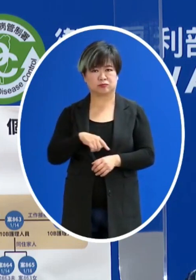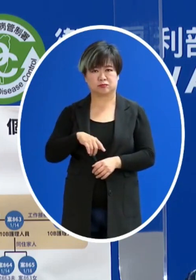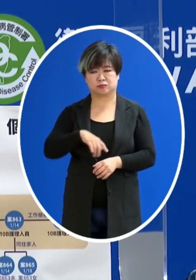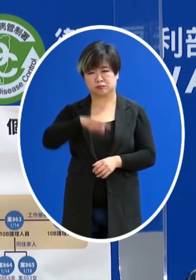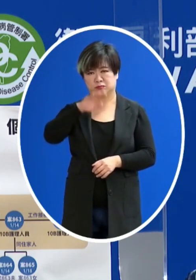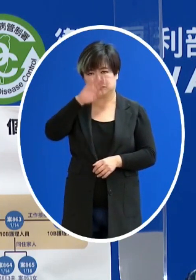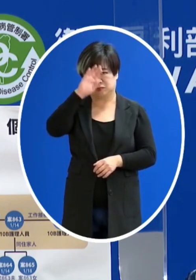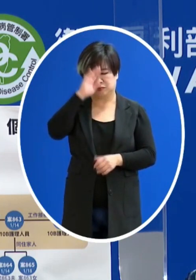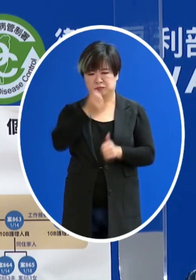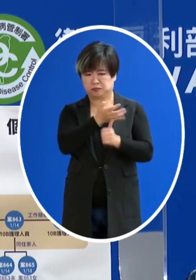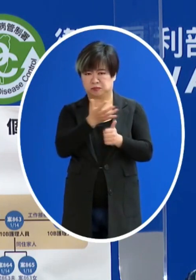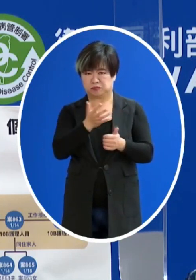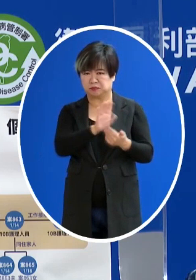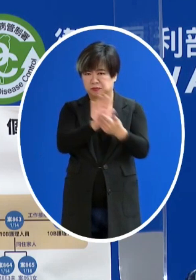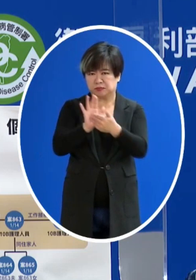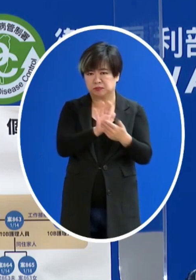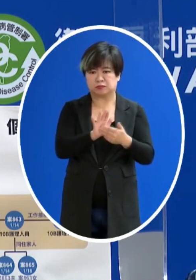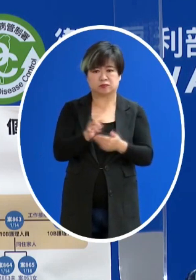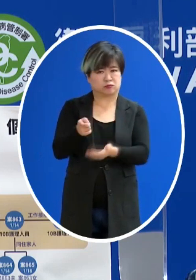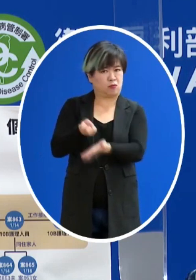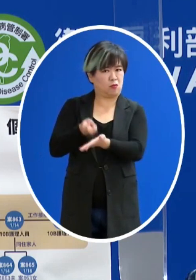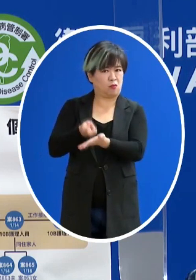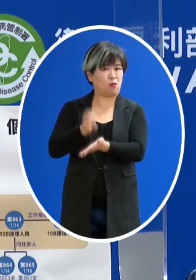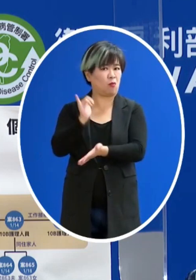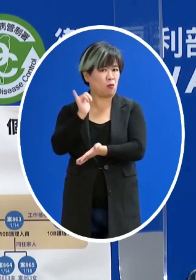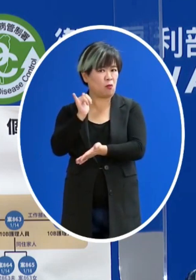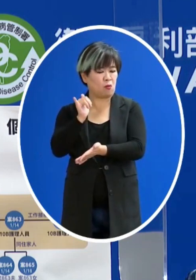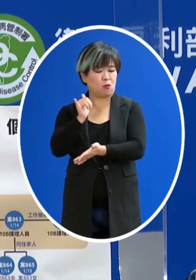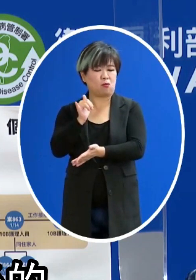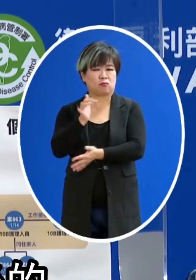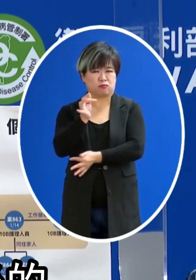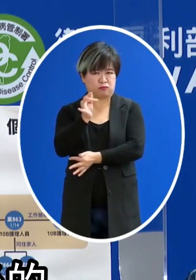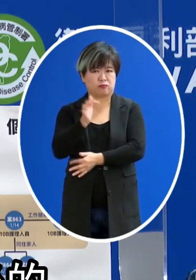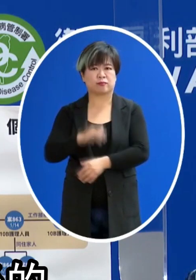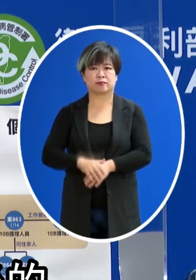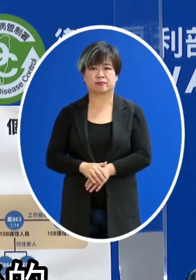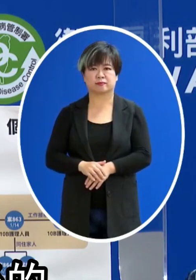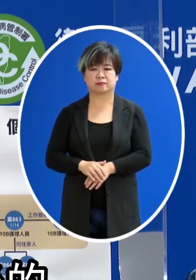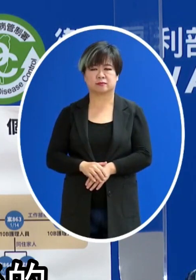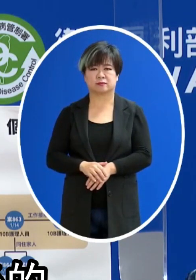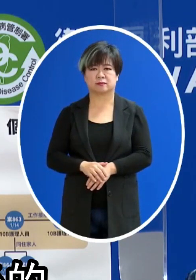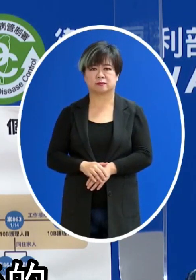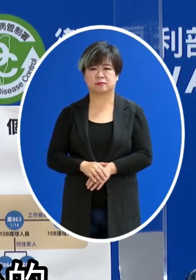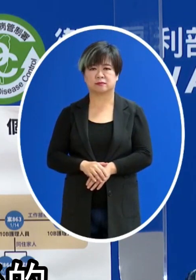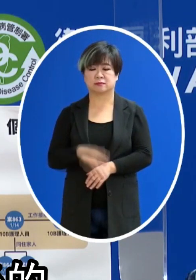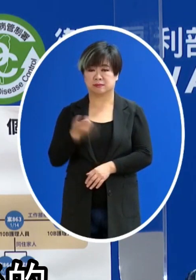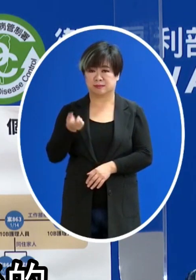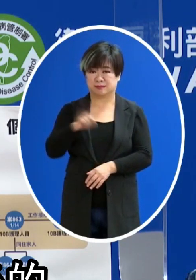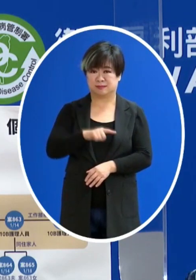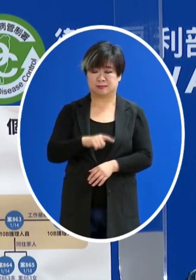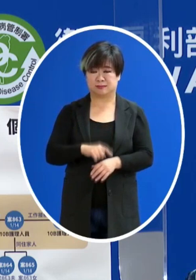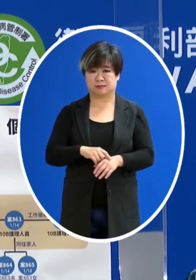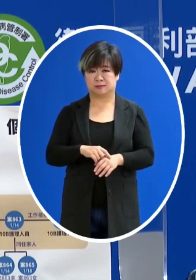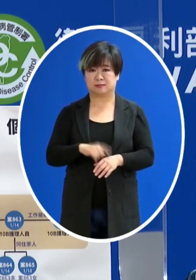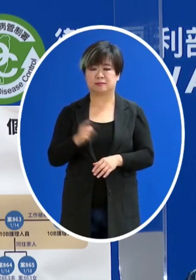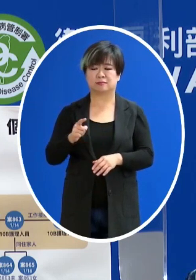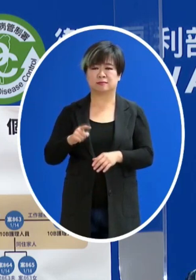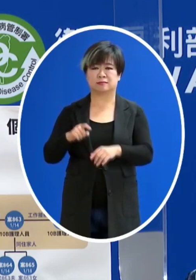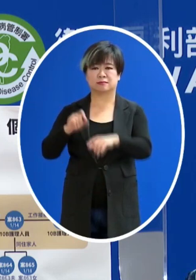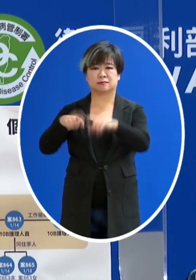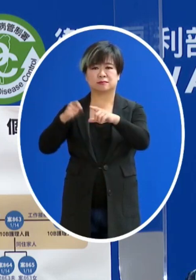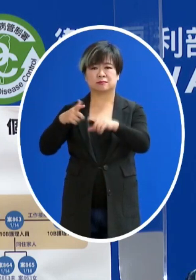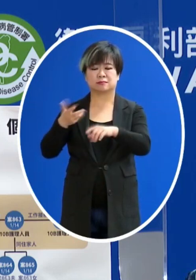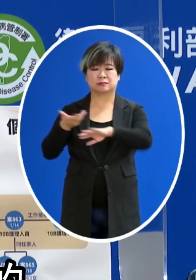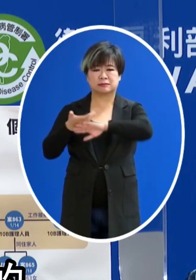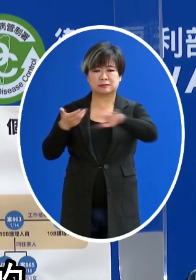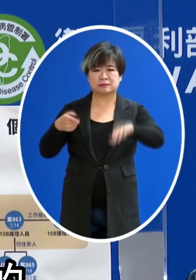防护，应该说防护了做的应该还算好。那反而是出了工厂之后的那几框的一个